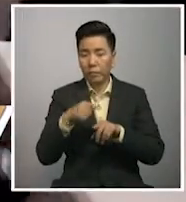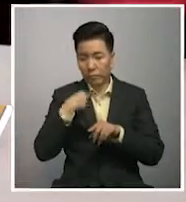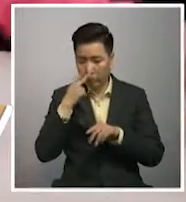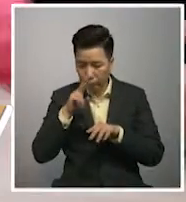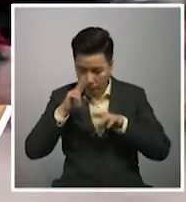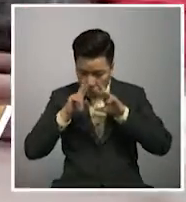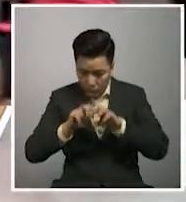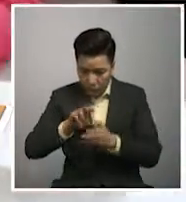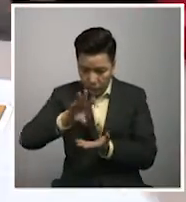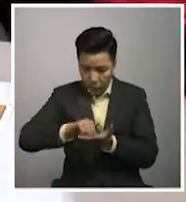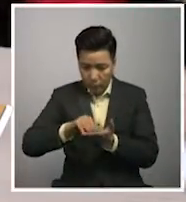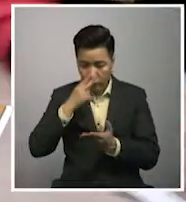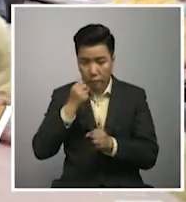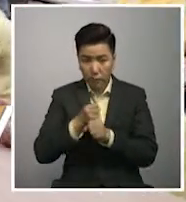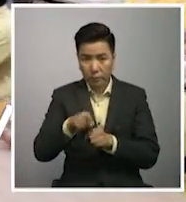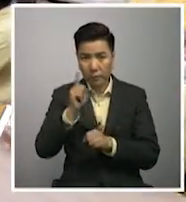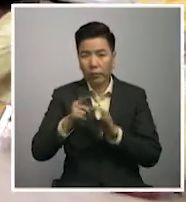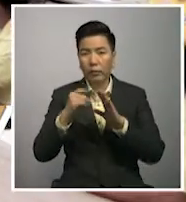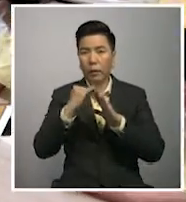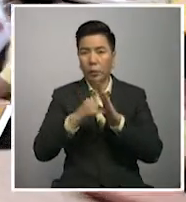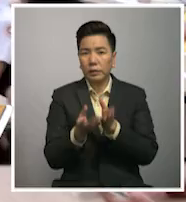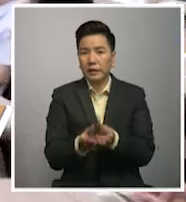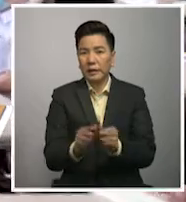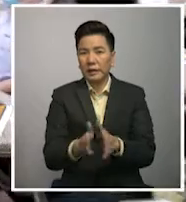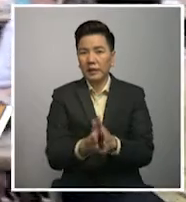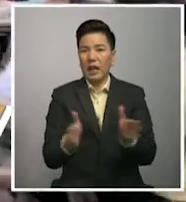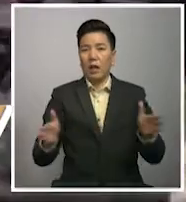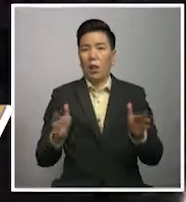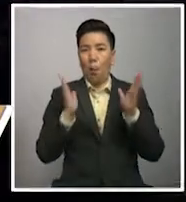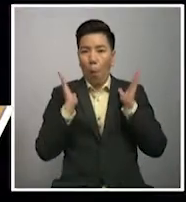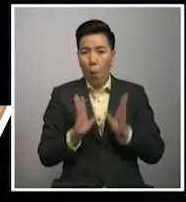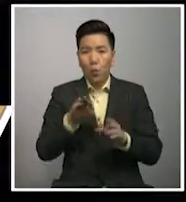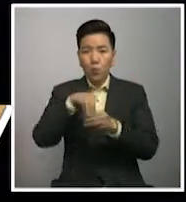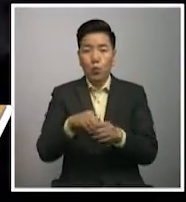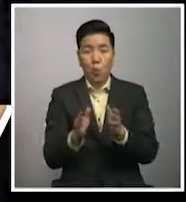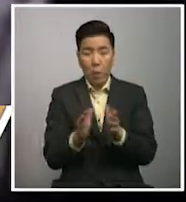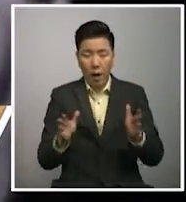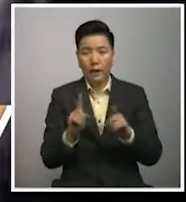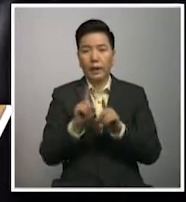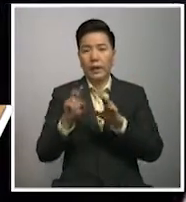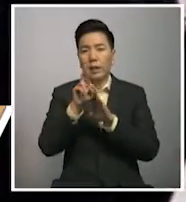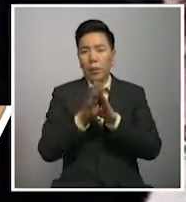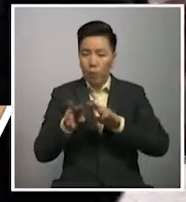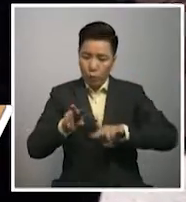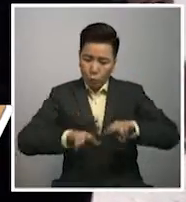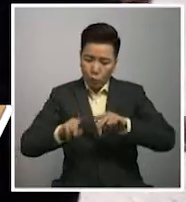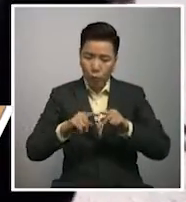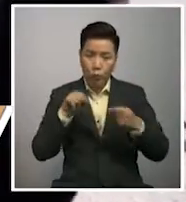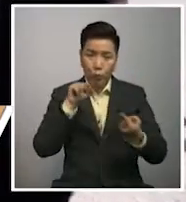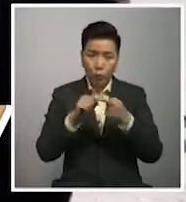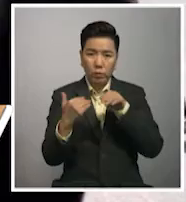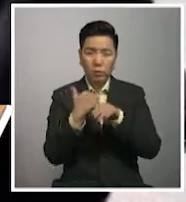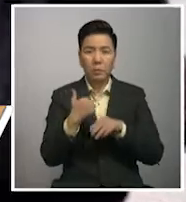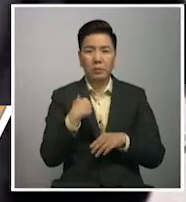ดูงานโดยจังหวัดขอนแก่นนั้นเป็นจังหวัดที่มีพื้นที่มากและมีประชากรจำนวนมากแต่มีระบบดูแลความปลอดภัยบนท้องถนน